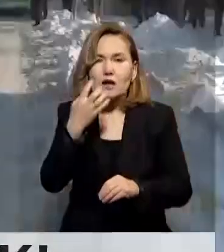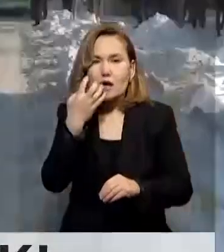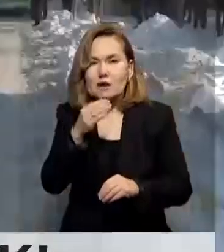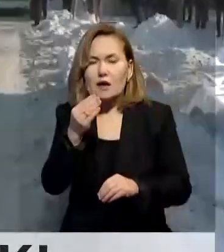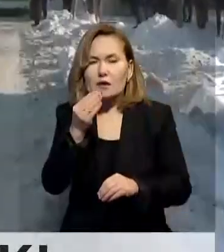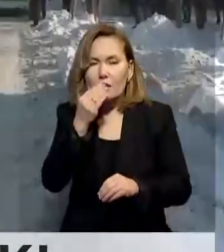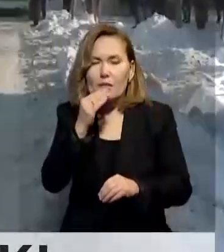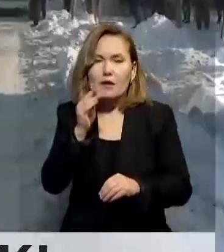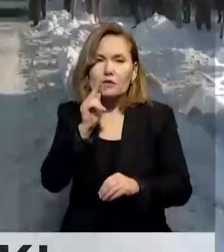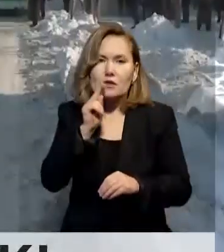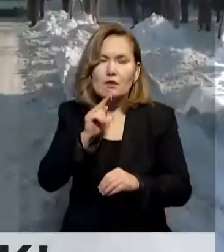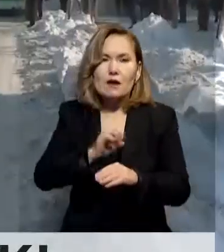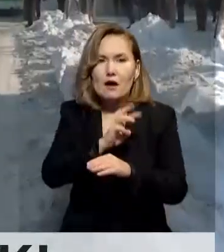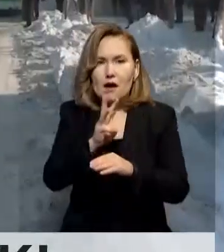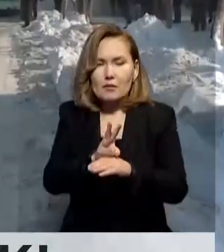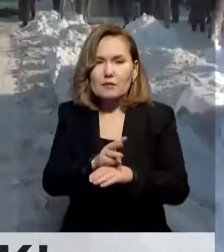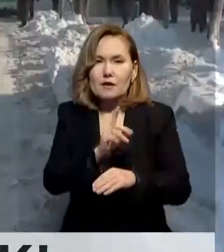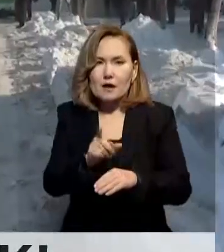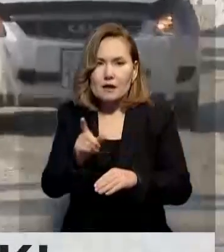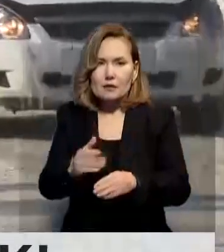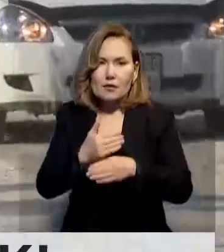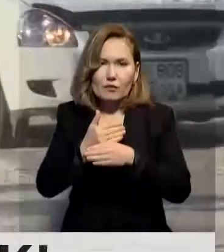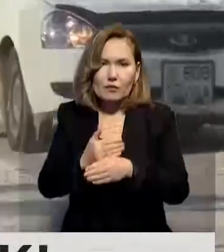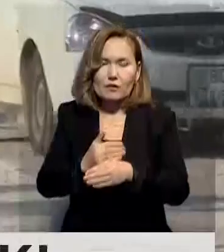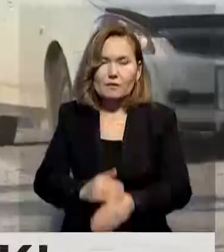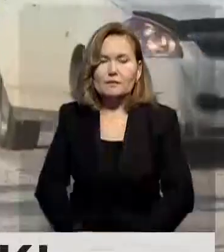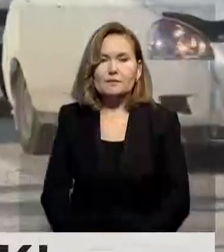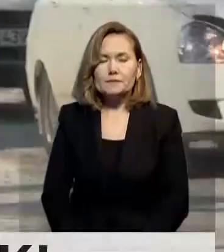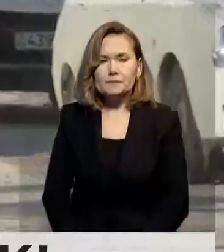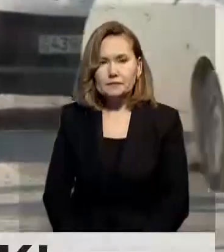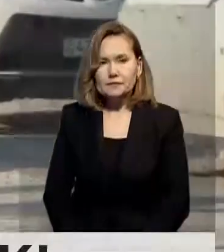көрсетіп жүр. Нұрсұлтан Мұхамеджан, Самат Нағашбекұлы, Нұрмахан Бекмұратов, Хабар 24, Шымкент.